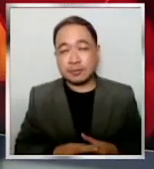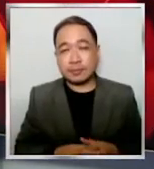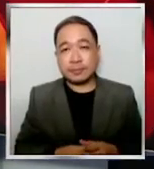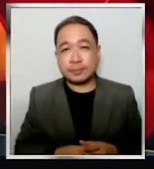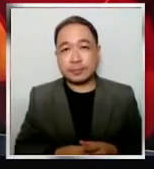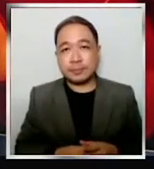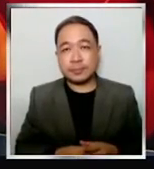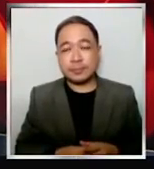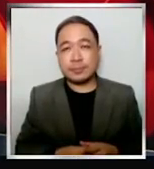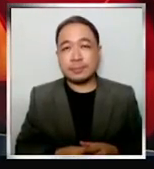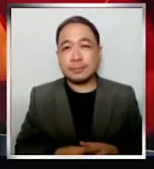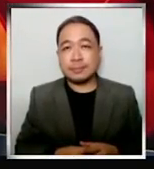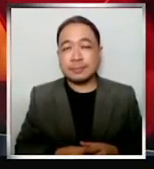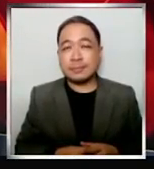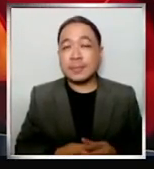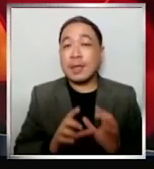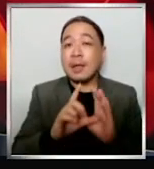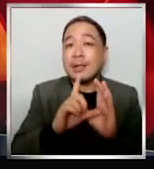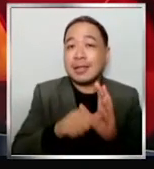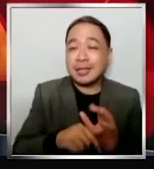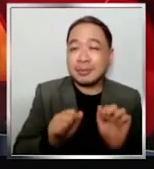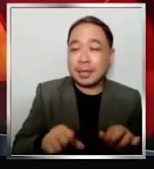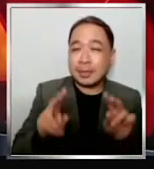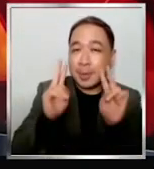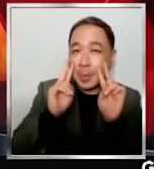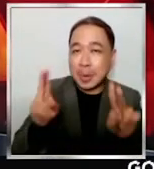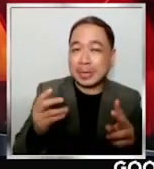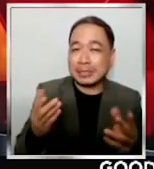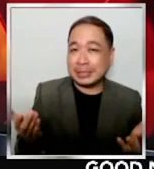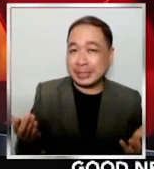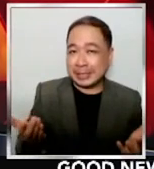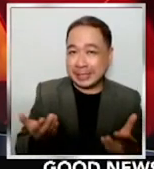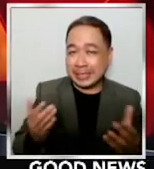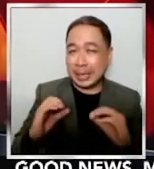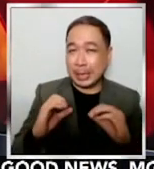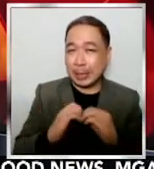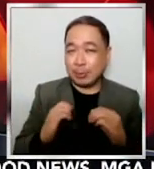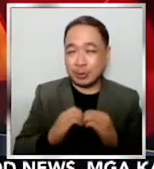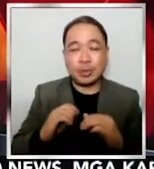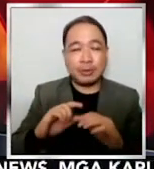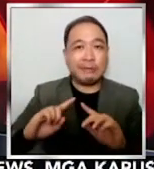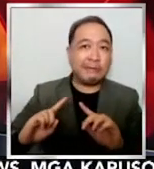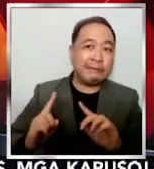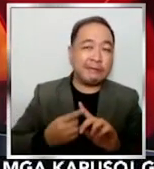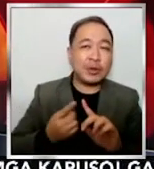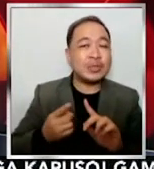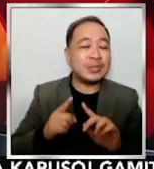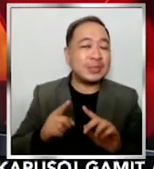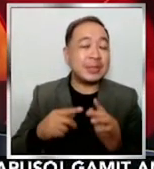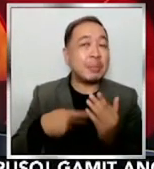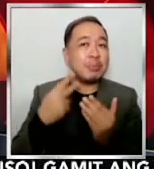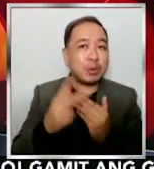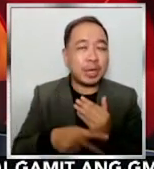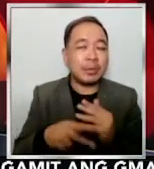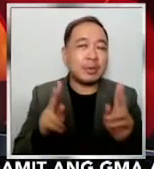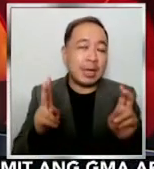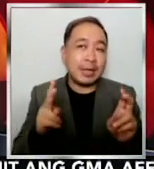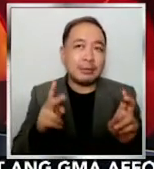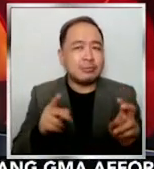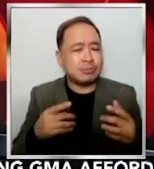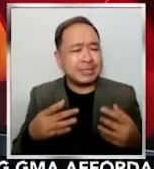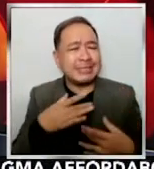Mapapanood na mamaya rito sa Kapuso Network ang pilot episode ng nakakaintrigang mystery romance series na Love